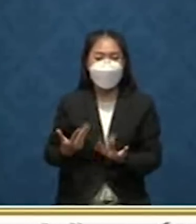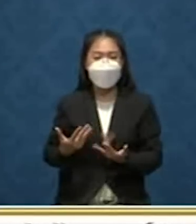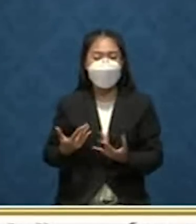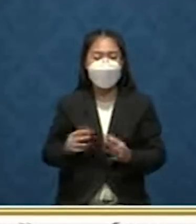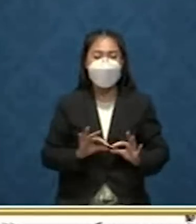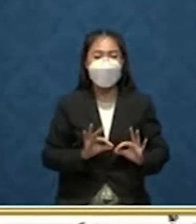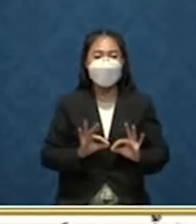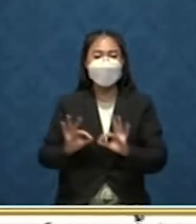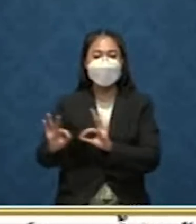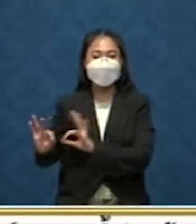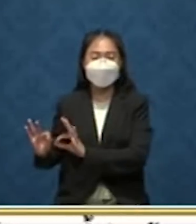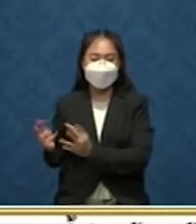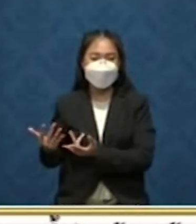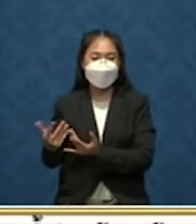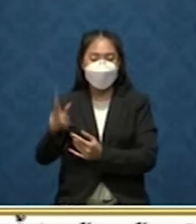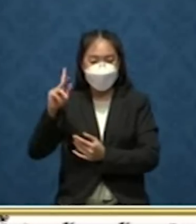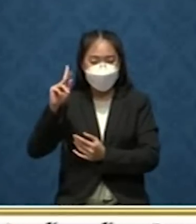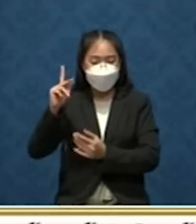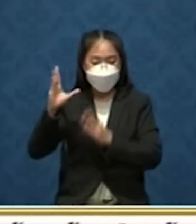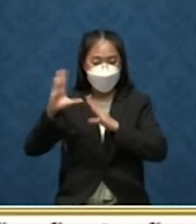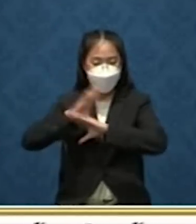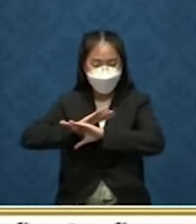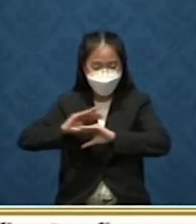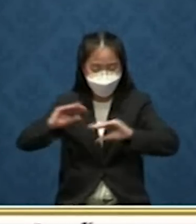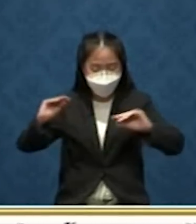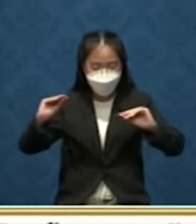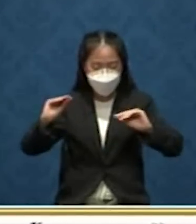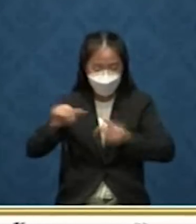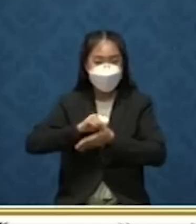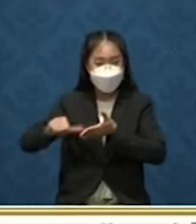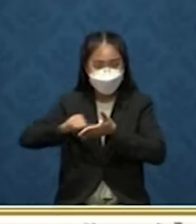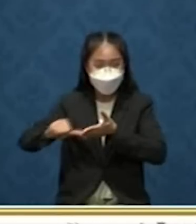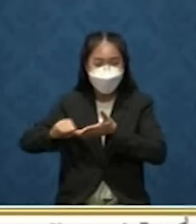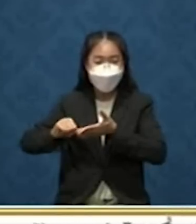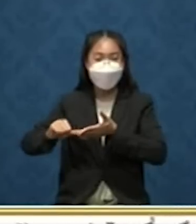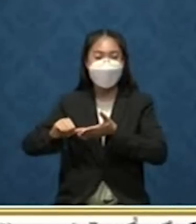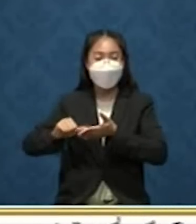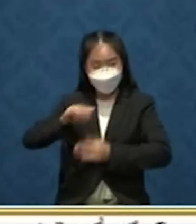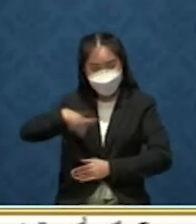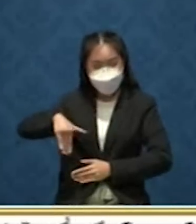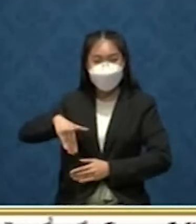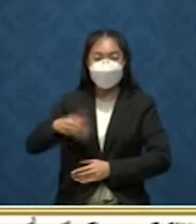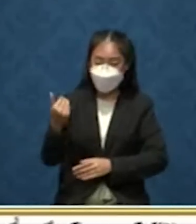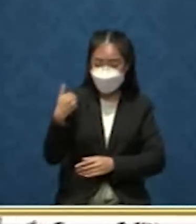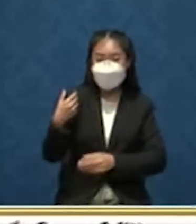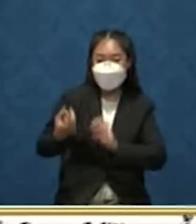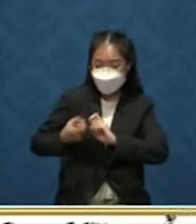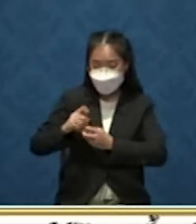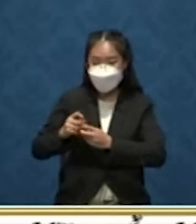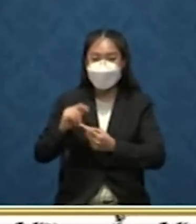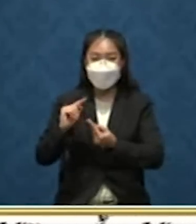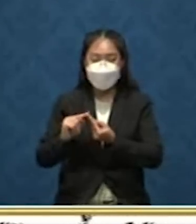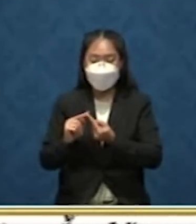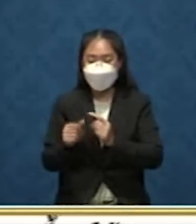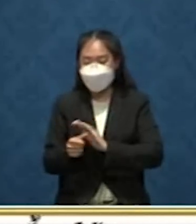หวังว่าลอให้กระแสสาลงก่อนแล้วค่อยมาแต่งเติมคดีกัทหลงเต็ไปด้วยการลักซ่อน